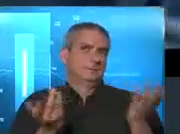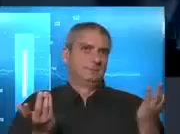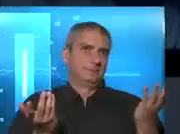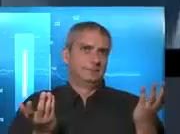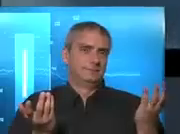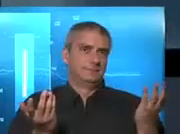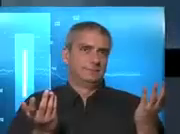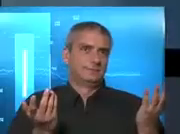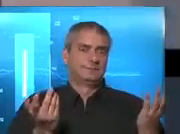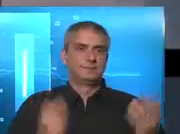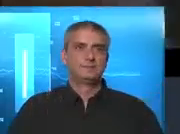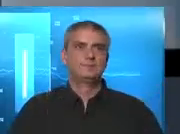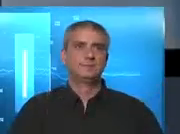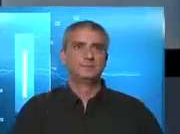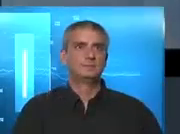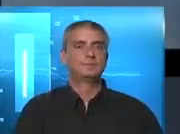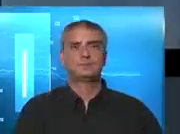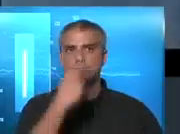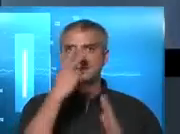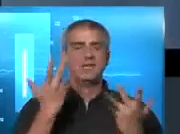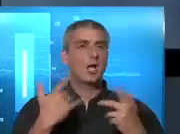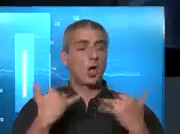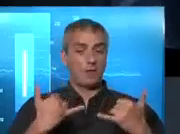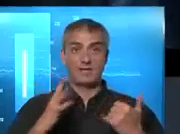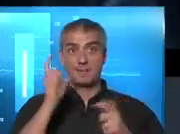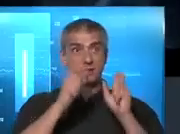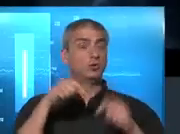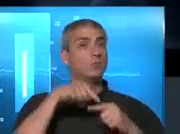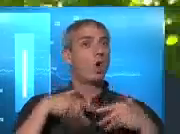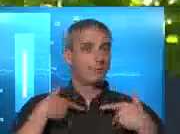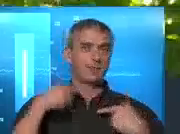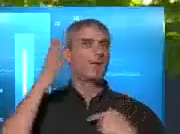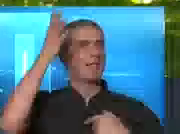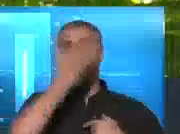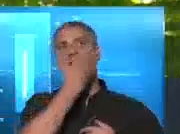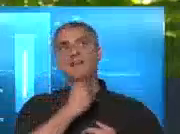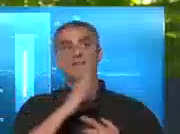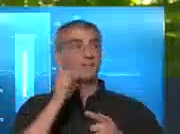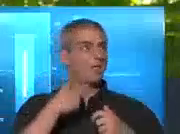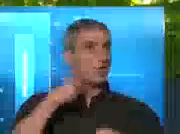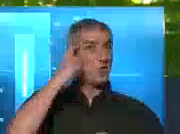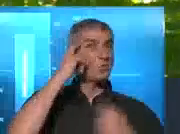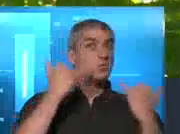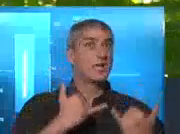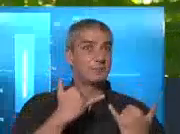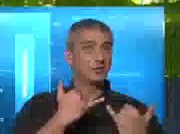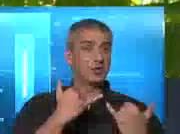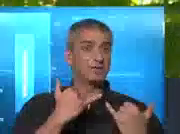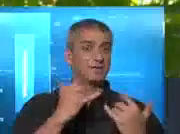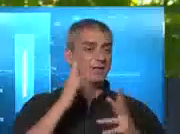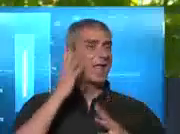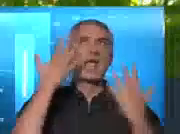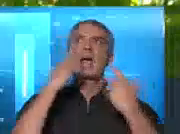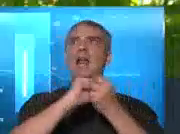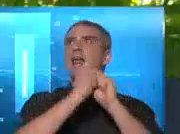זה פשוט משקף את איך שאנשים מסתכלים על ההווה שלנו. אם אנשים אופטימיים, אז העתיד נראה יפה. אם אנחנו מודאגים עכשיו מהשתנות